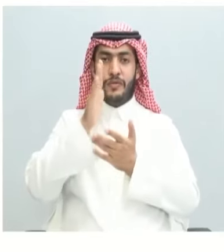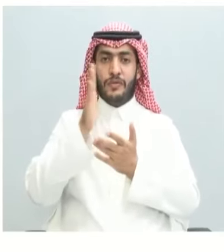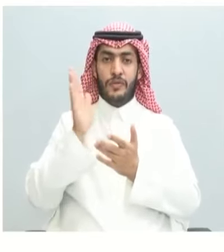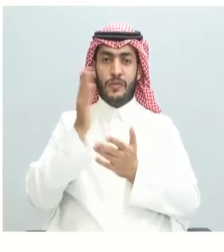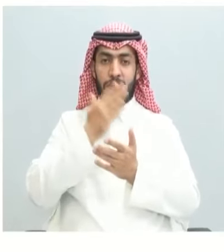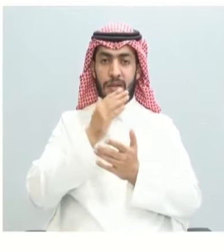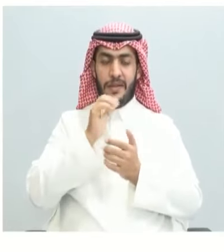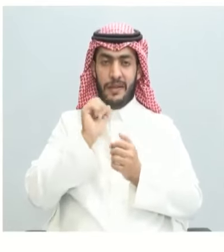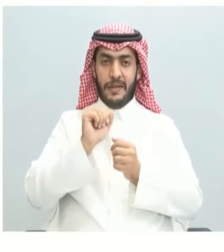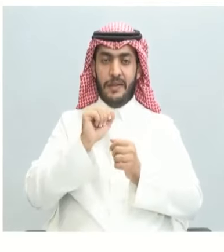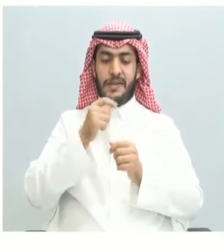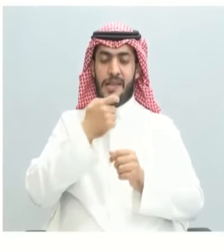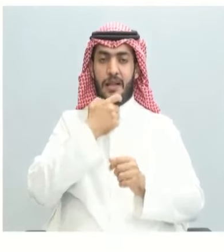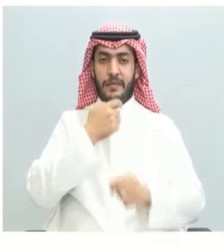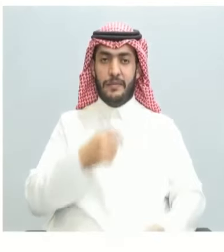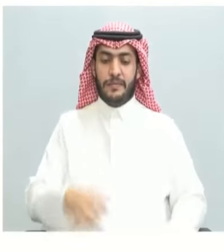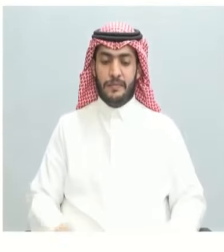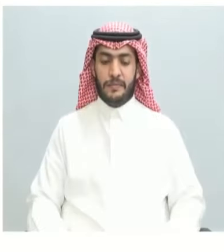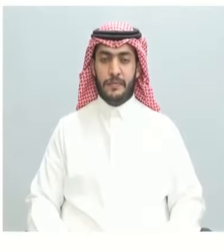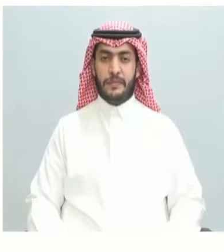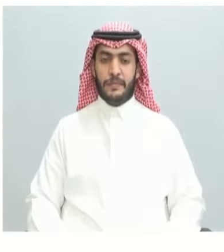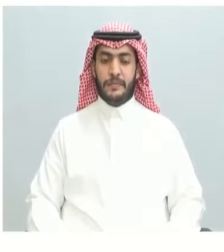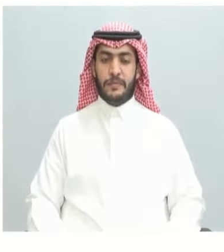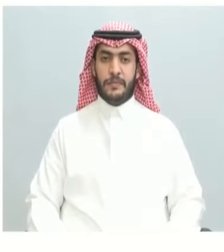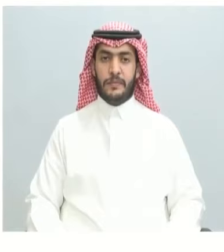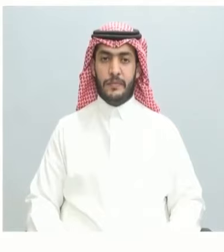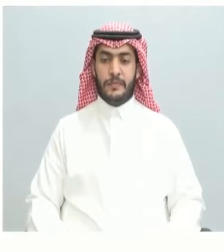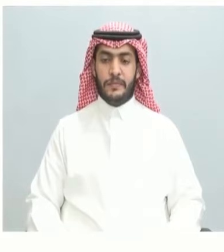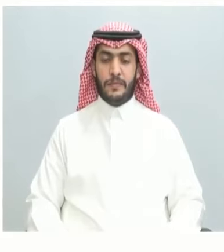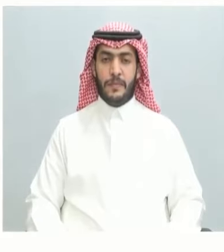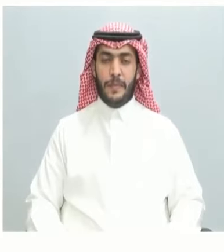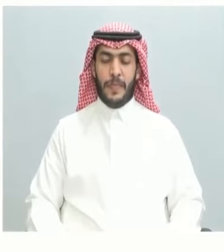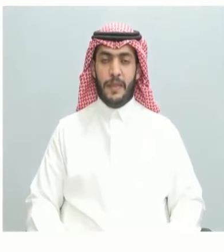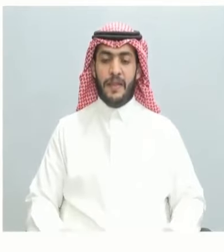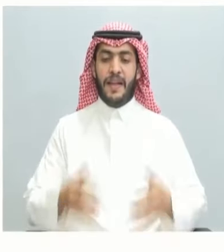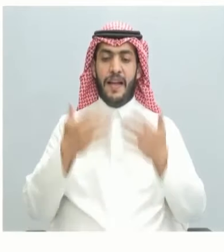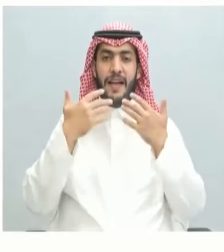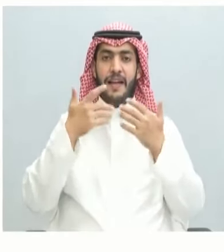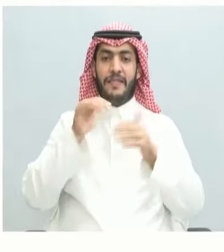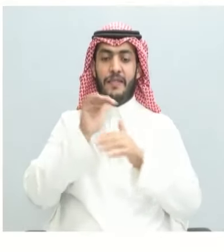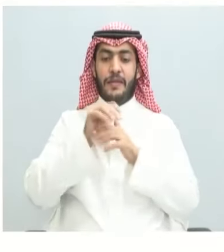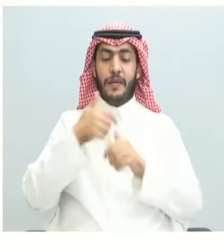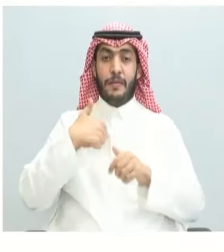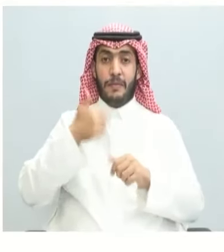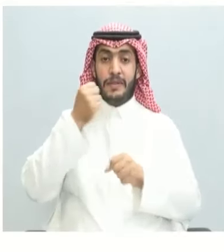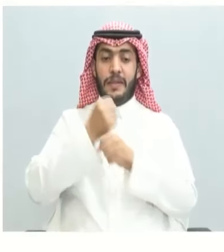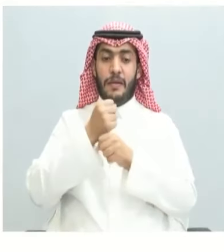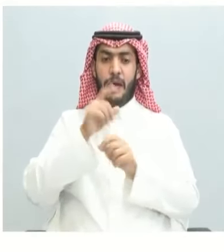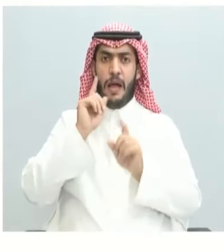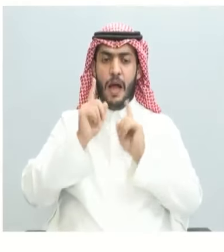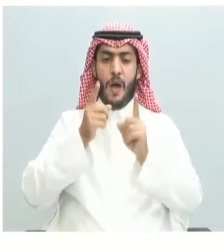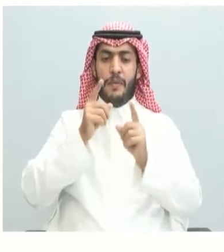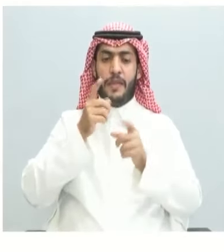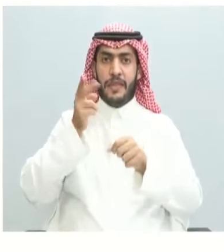بوينت ان دايركتين طيب تمهيد لدرس اليوم هل نستطيع استخدام اوامر